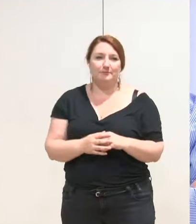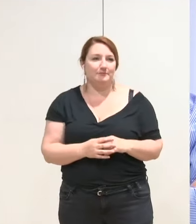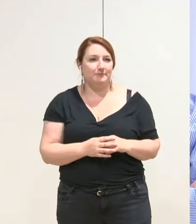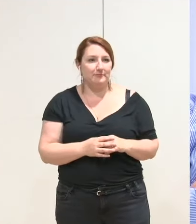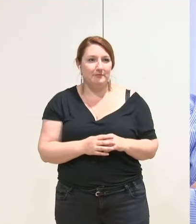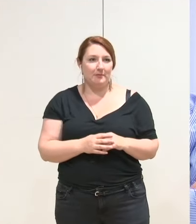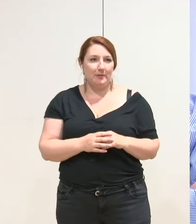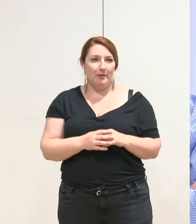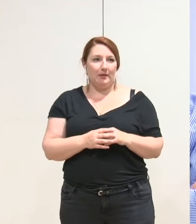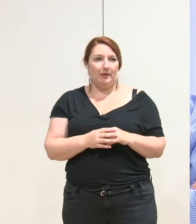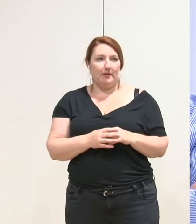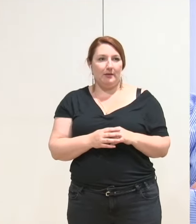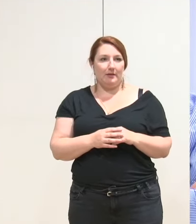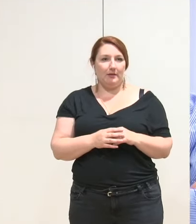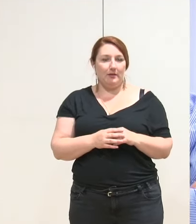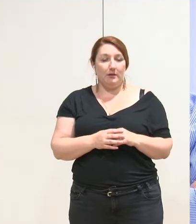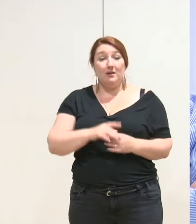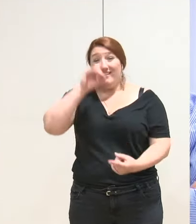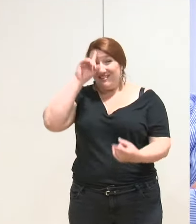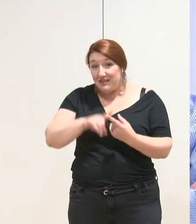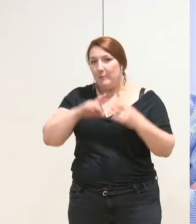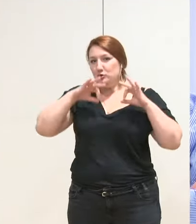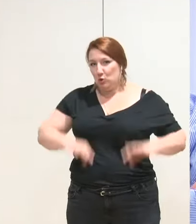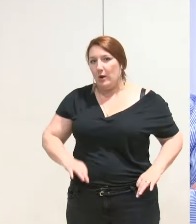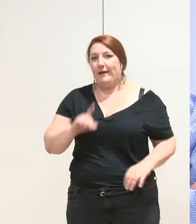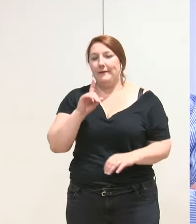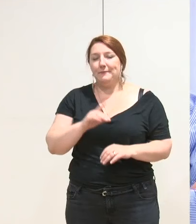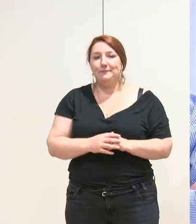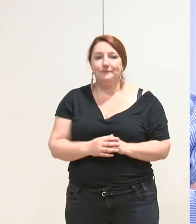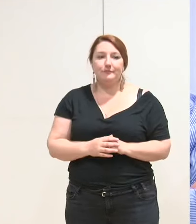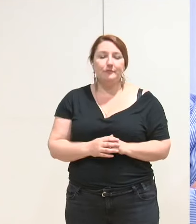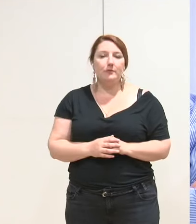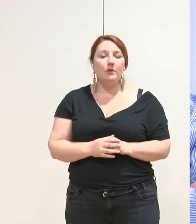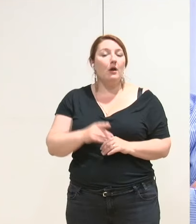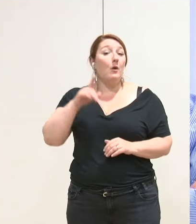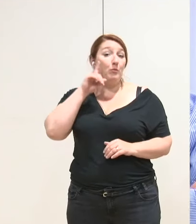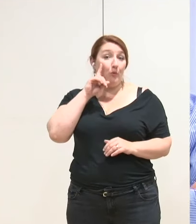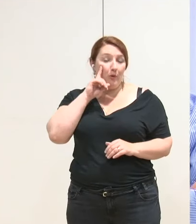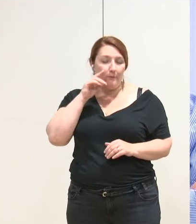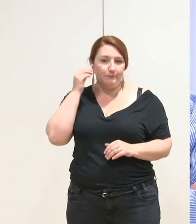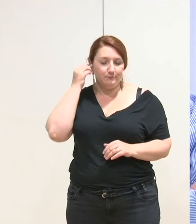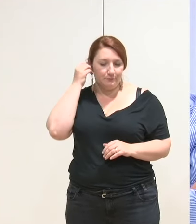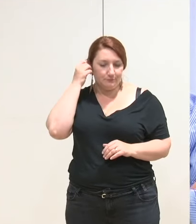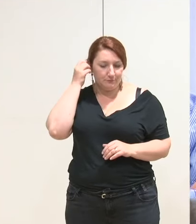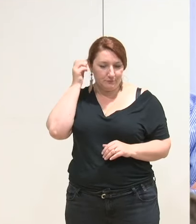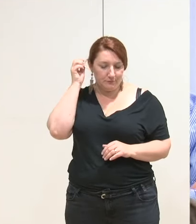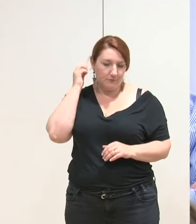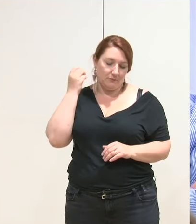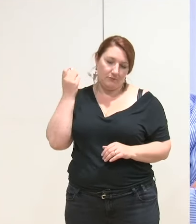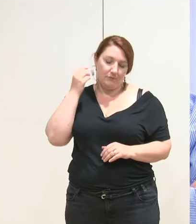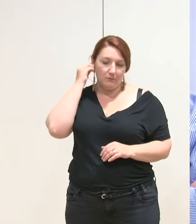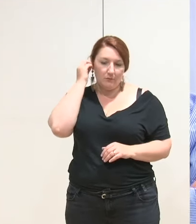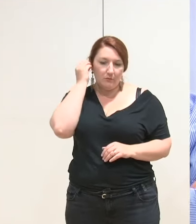une autre AFF sur les affaires scolaires et je fais parce que je pensais que on aurait